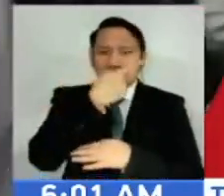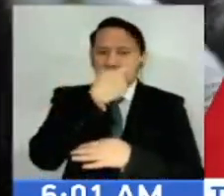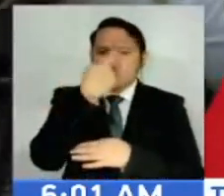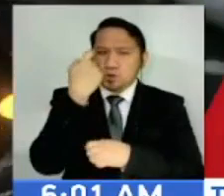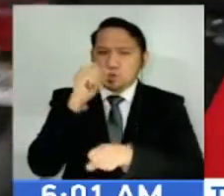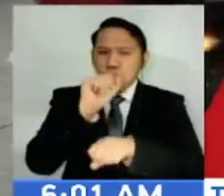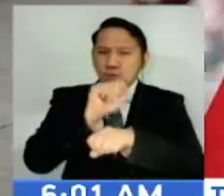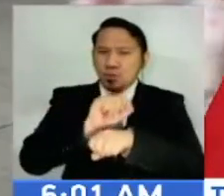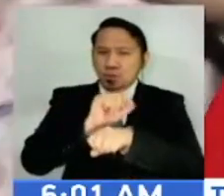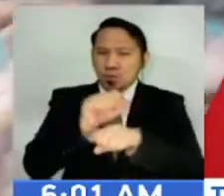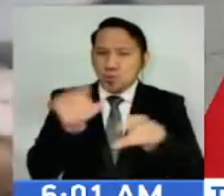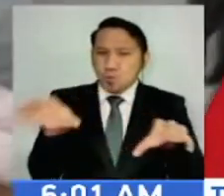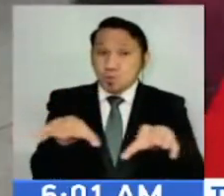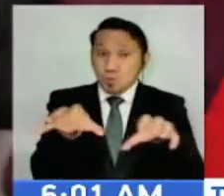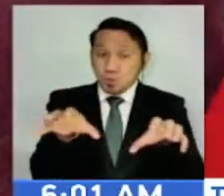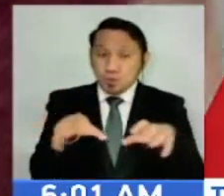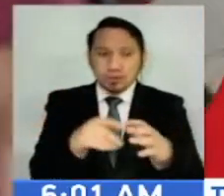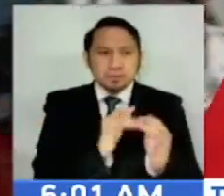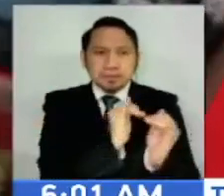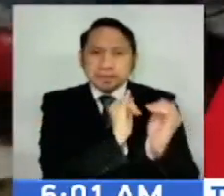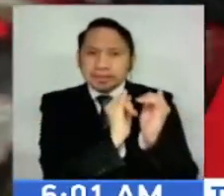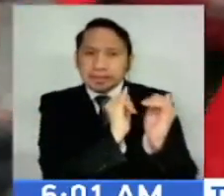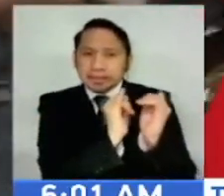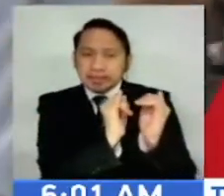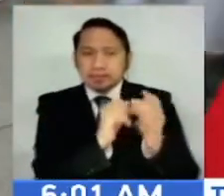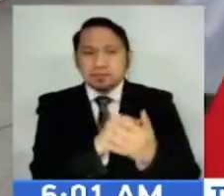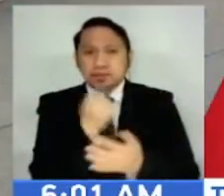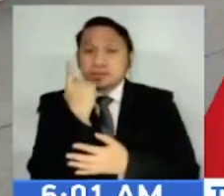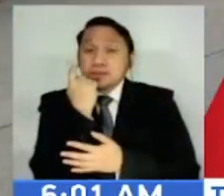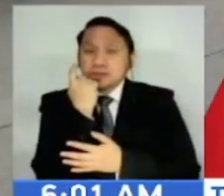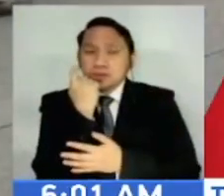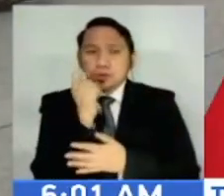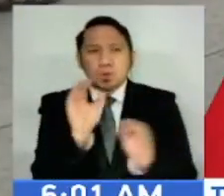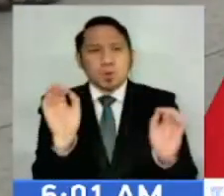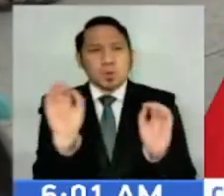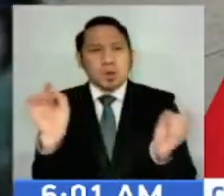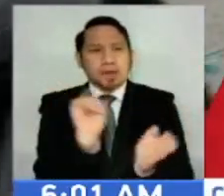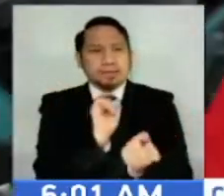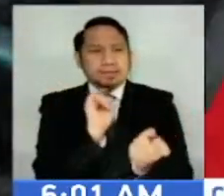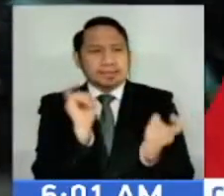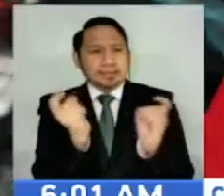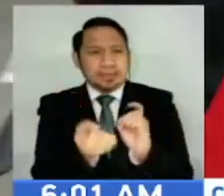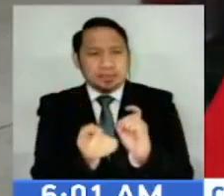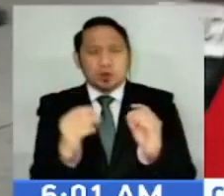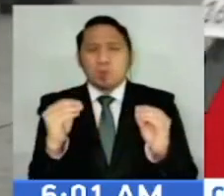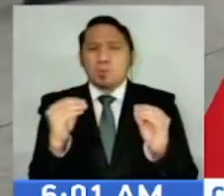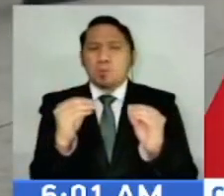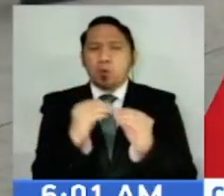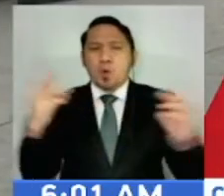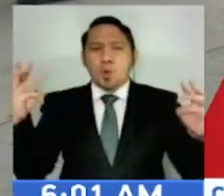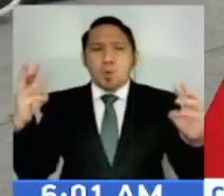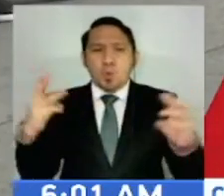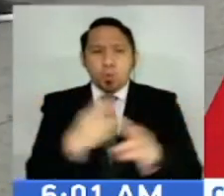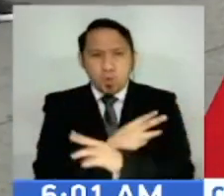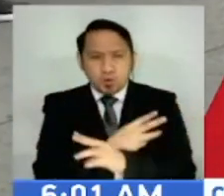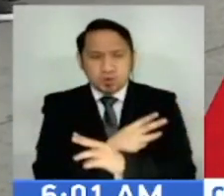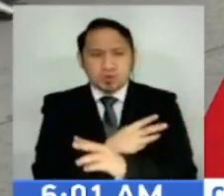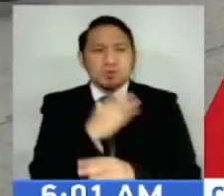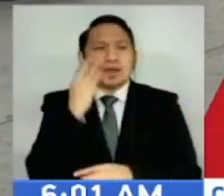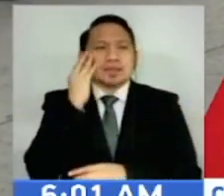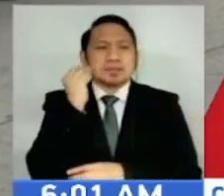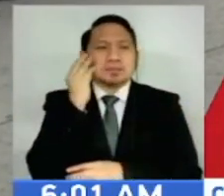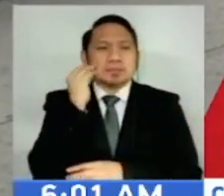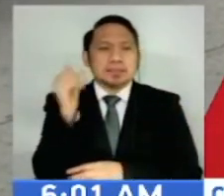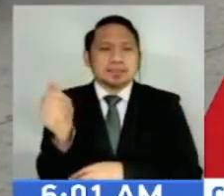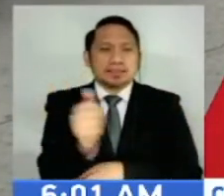ilang na mga nakausap namin, kung hindi walang pinagbago, lalo raw lumala yung kanilang commuting experience